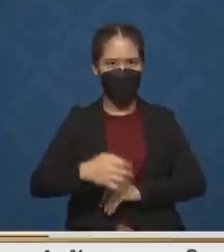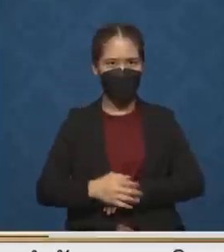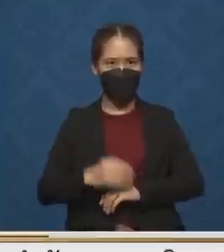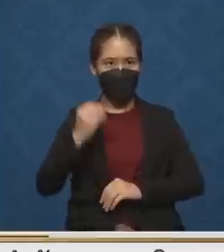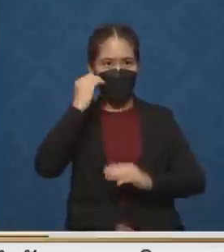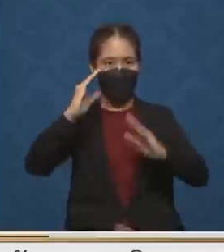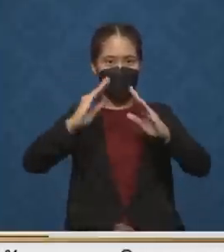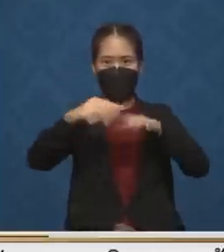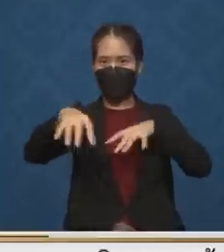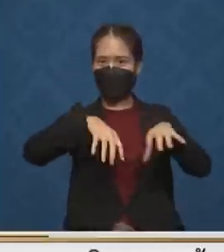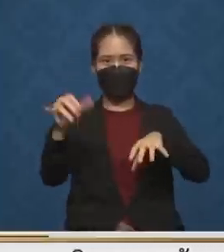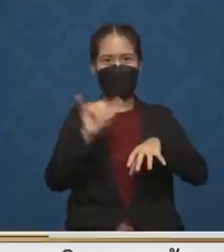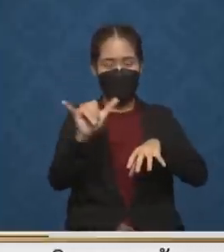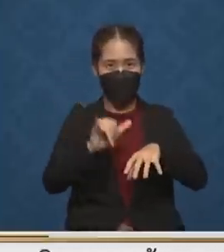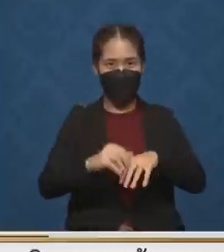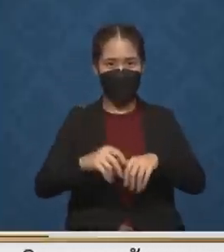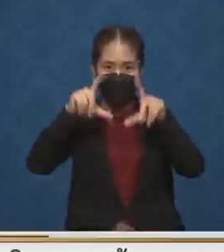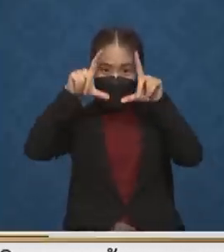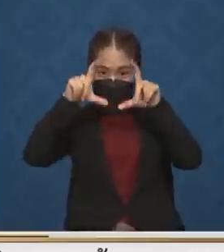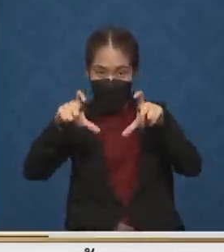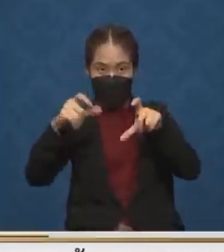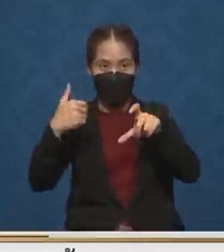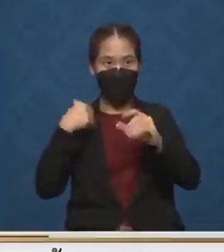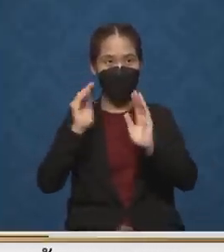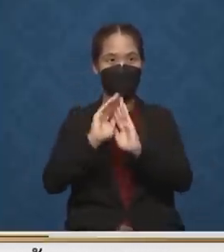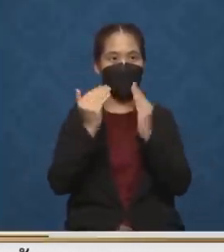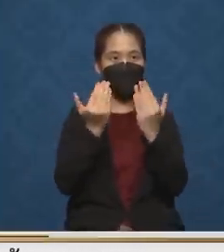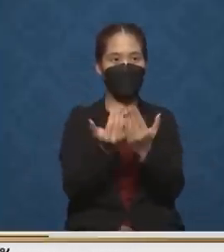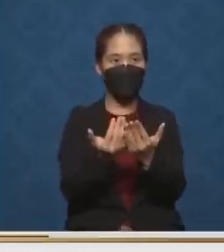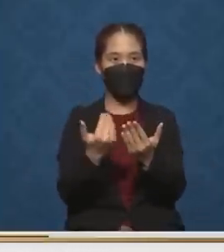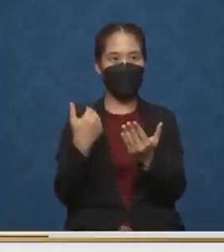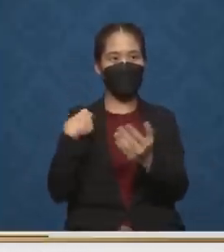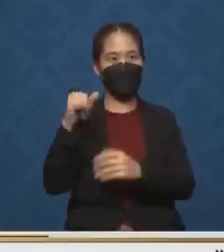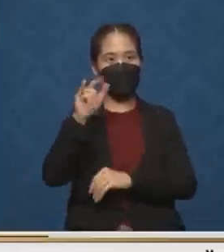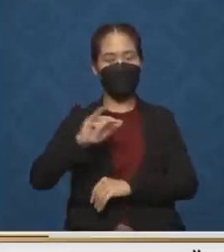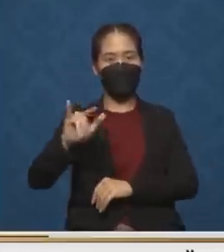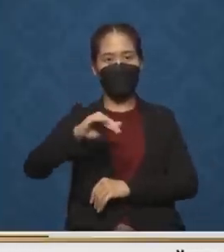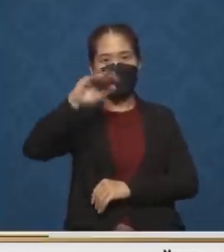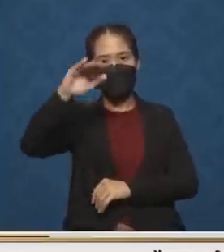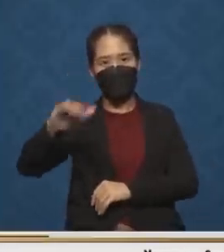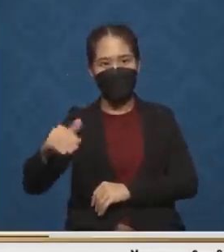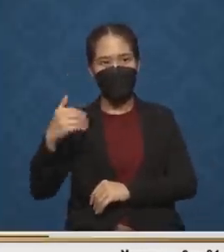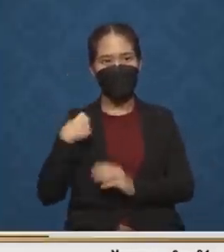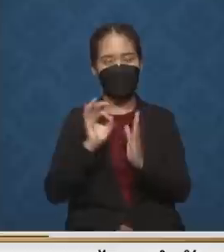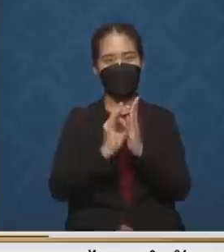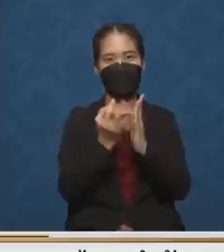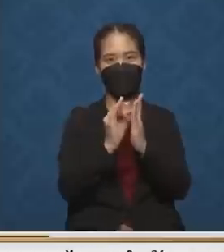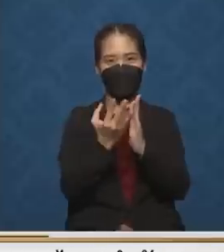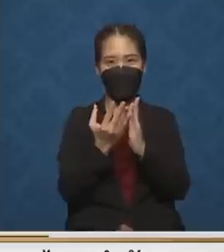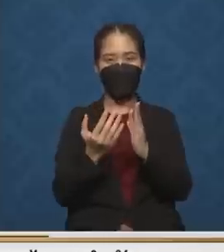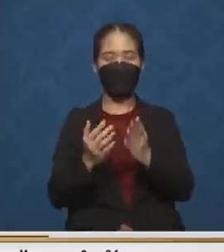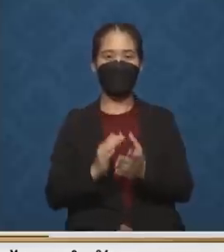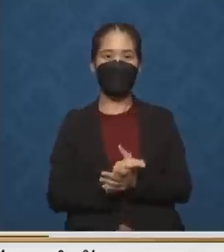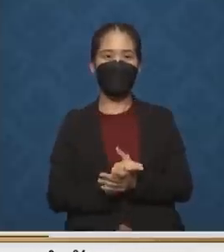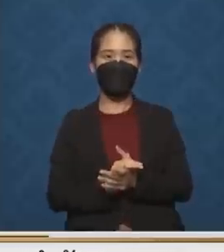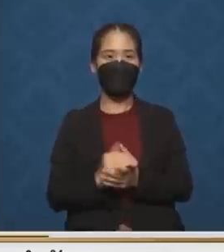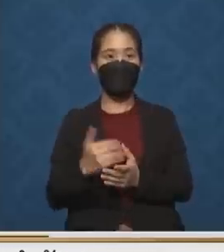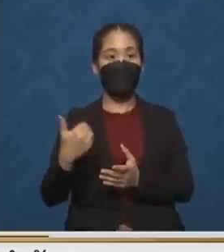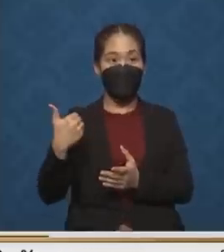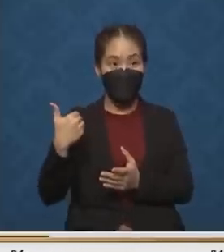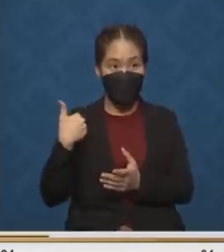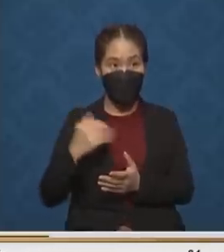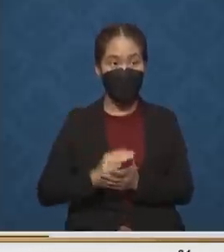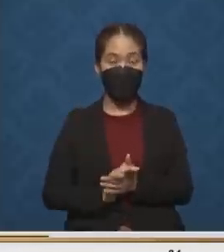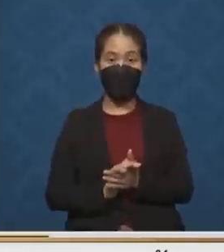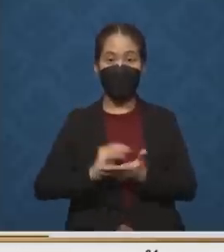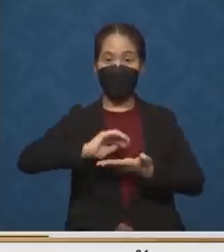ไดจดบ้านเลย ไปถายรูปแกมีครอบครัวแกมีญาติพี่น้องแก มีเฟสบุ๊กแก มีสำนาวเล่มลด